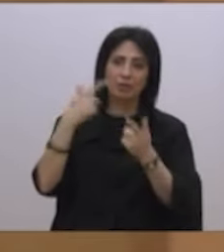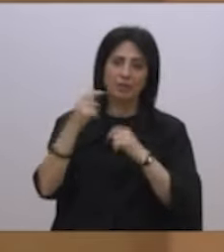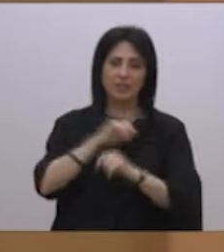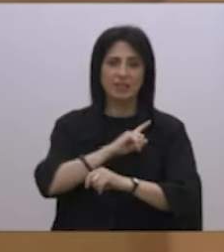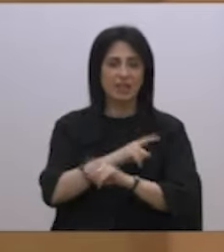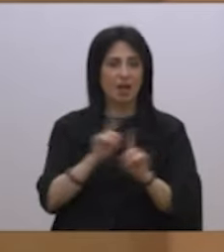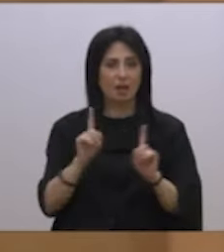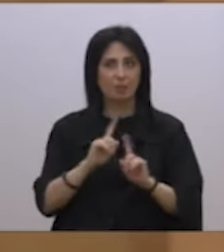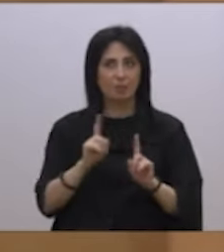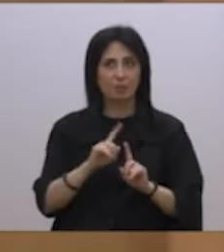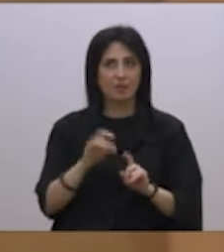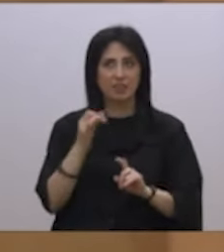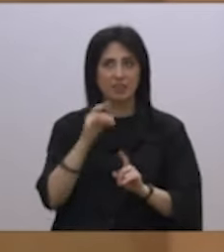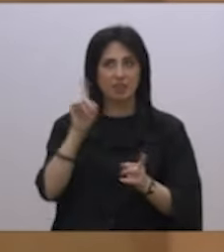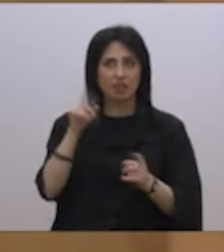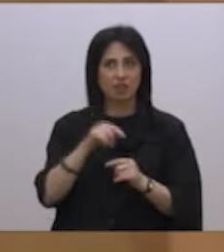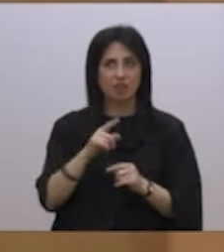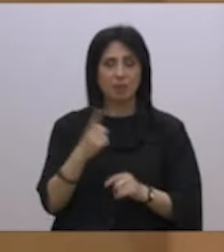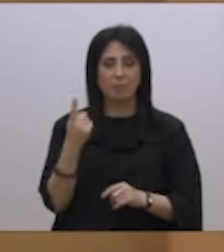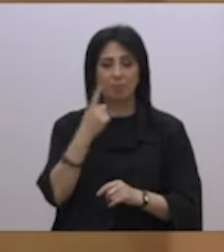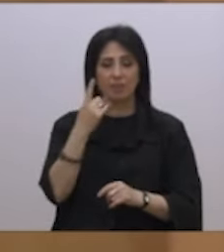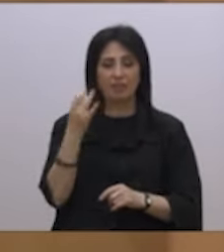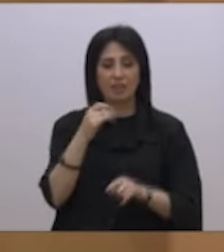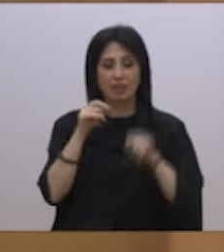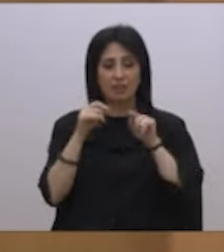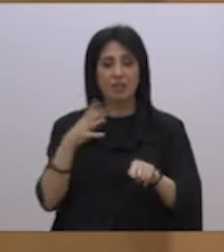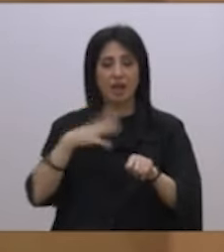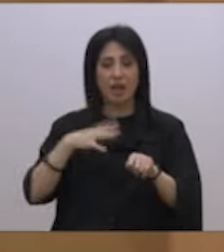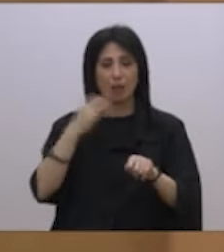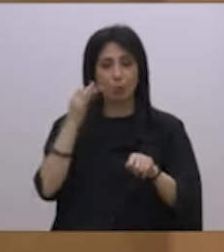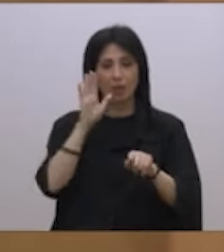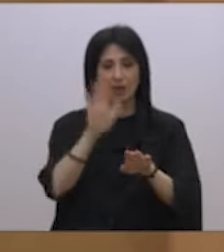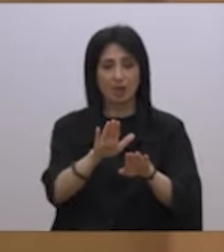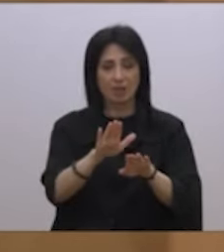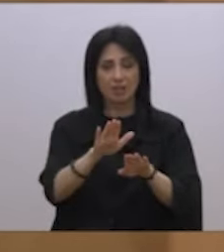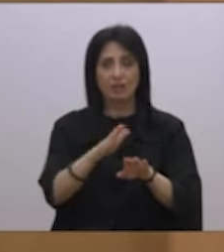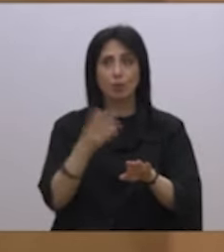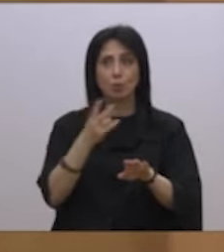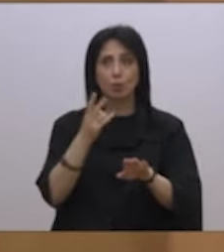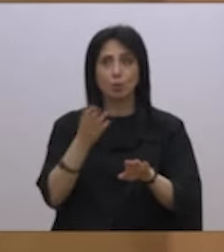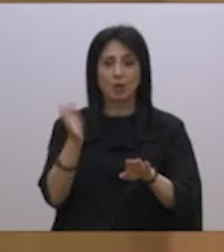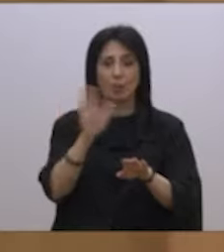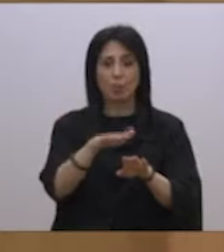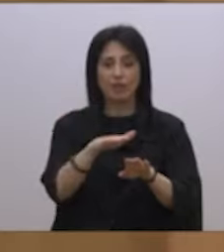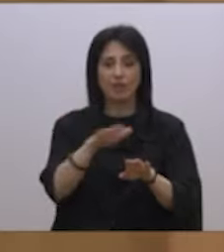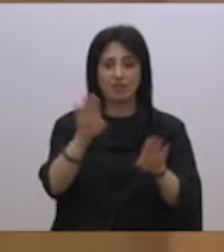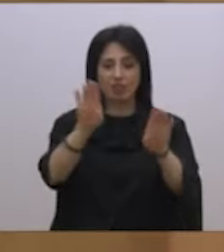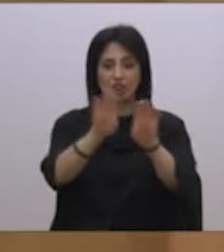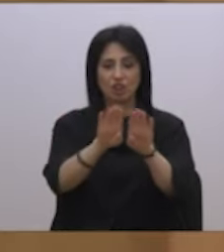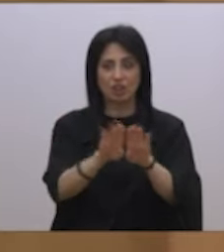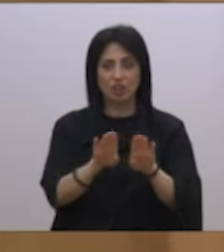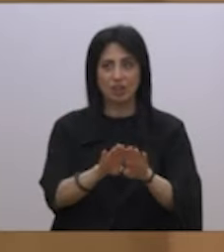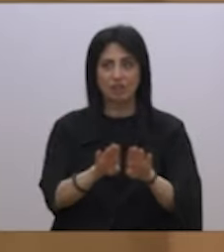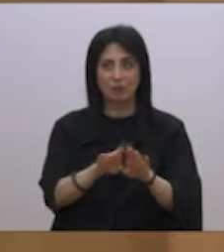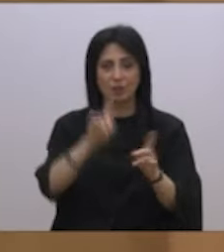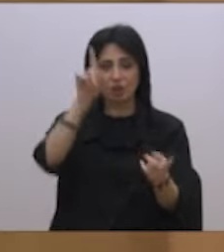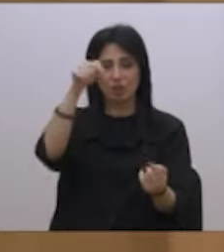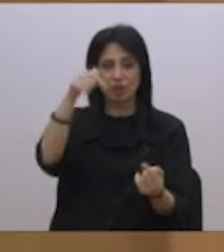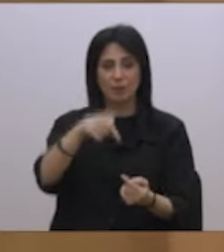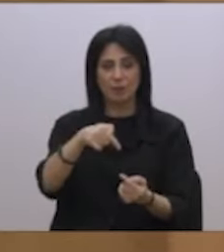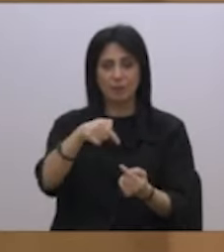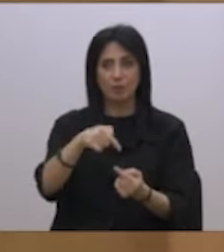ძალების ინტერესების შესაბამისად. არამედ პირველი ინტერესი უნდა იყოს ქართული ინტერესი, რომელიც უნდა მოვიდეს შესატყვისობაში,